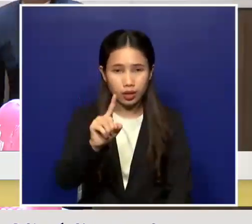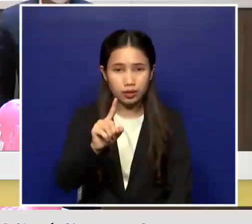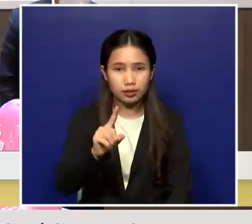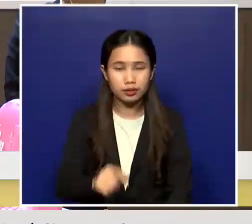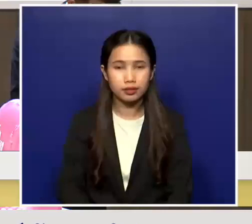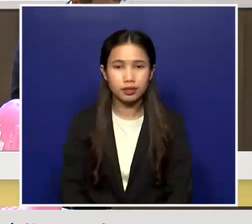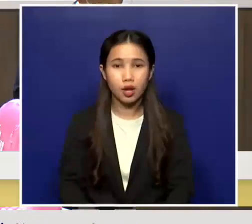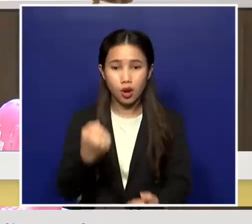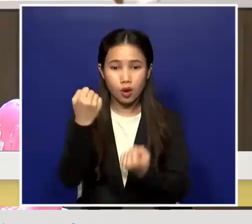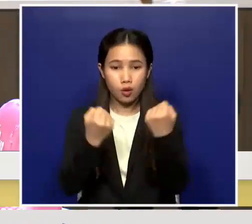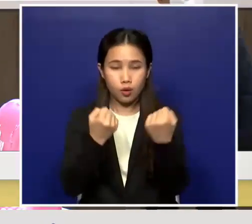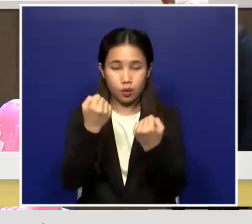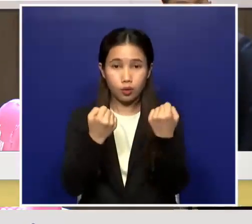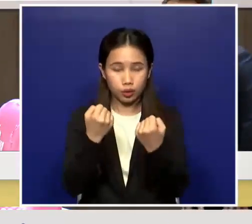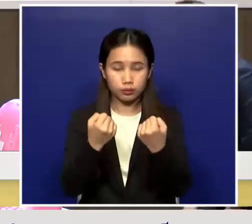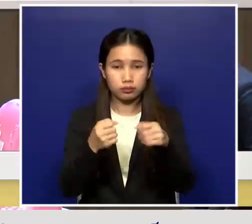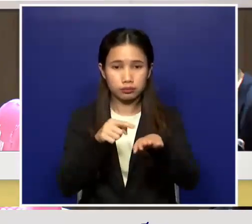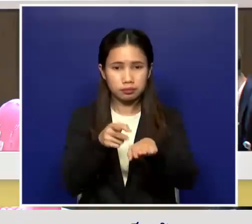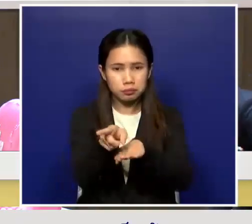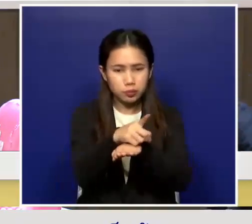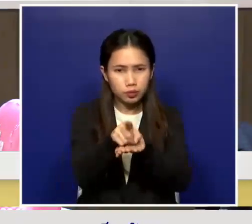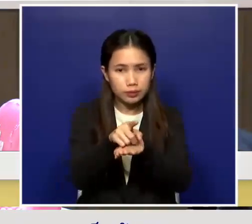างรถรุ่นนี้มันคือ